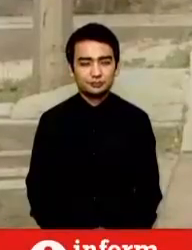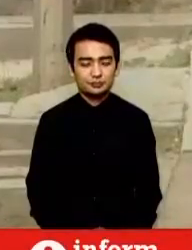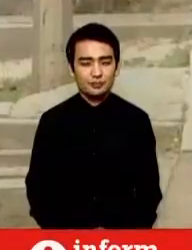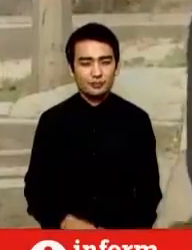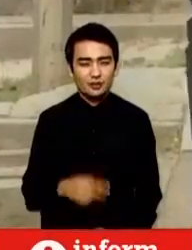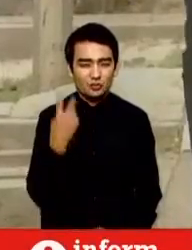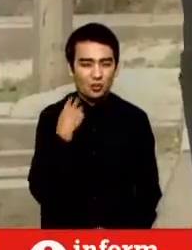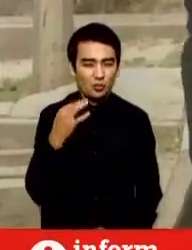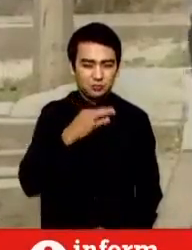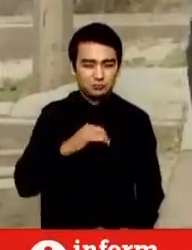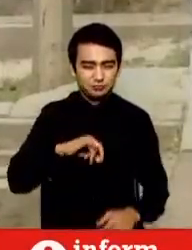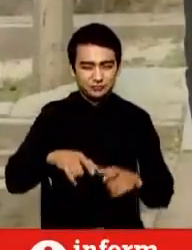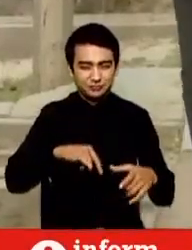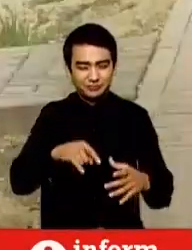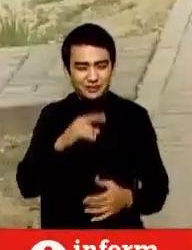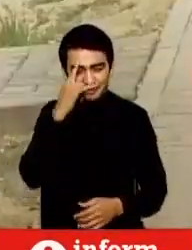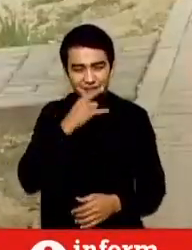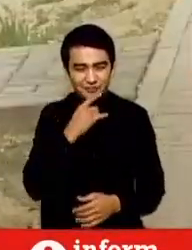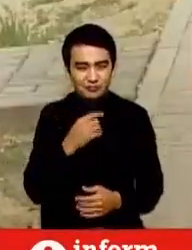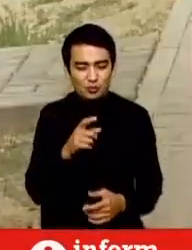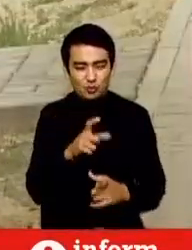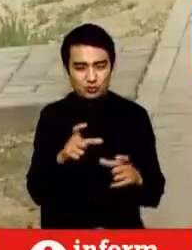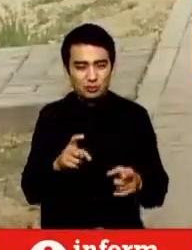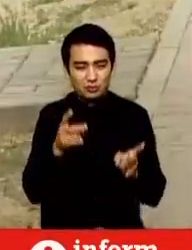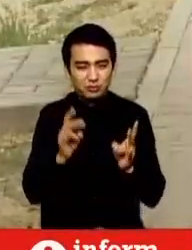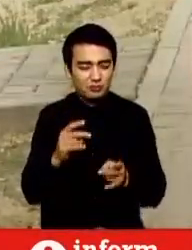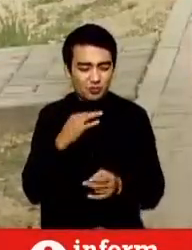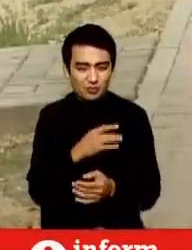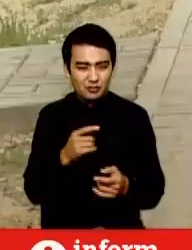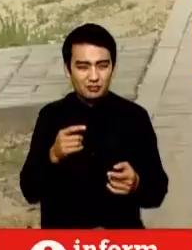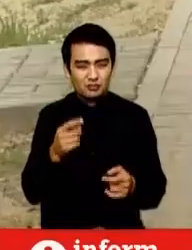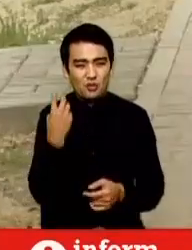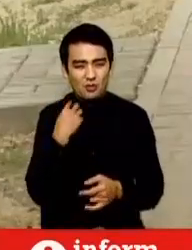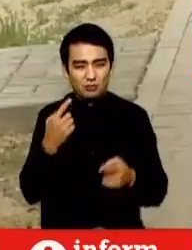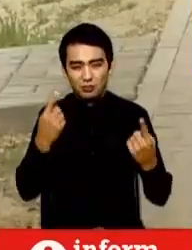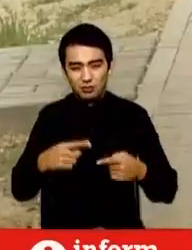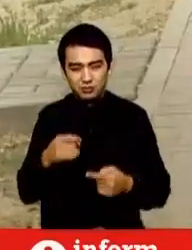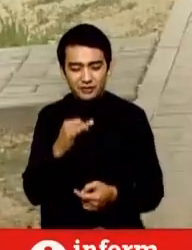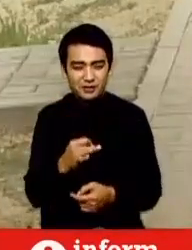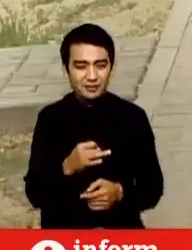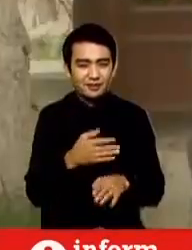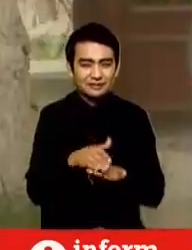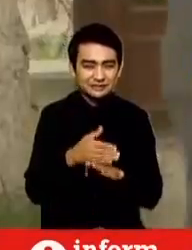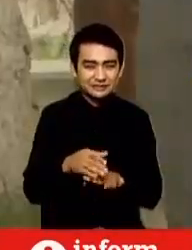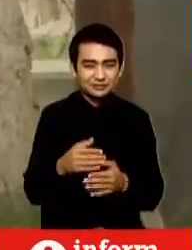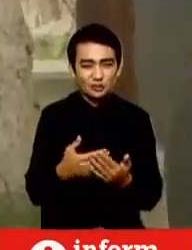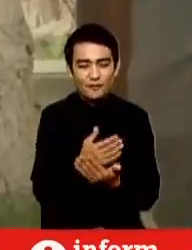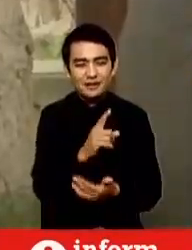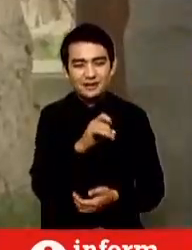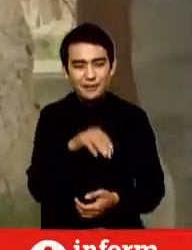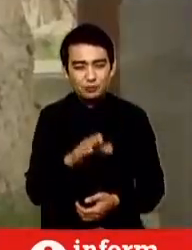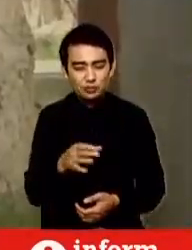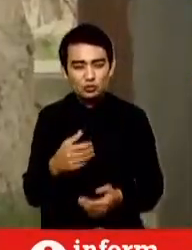Долговая яма казахстанцев становится все глубже. Микрокредитные организации теперь будут выдавать беззалоговые займы по новым ставкам.